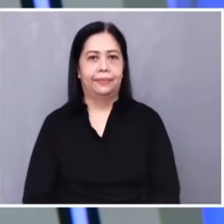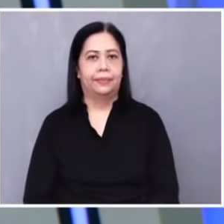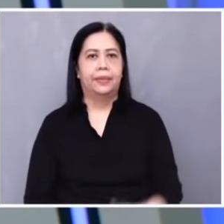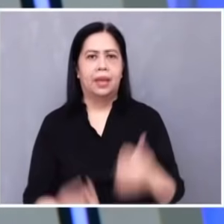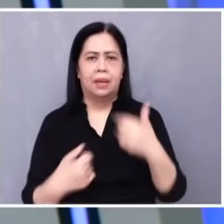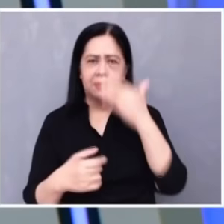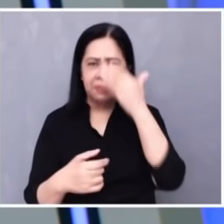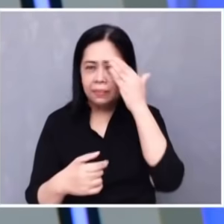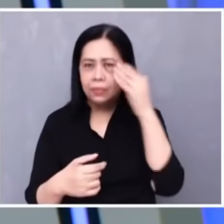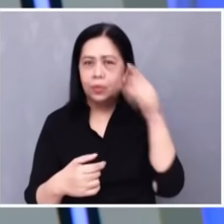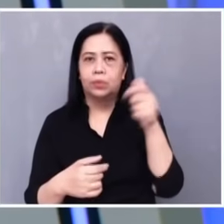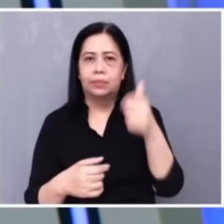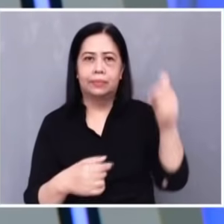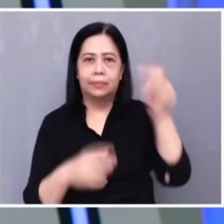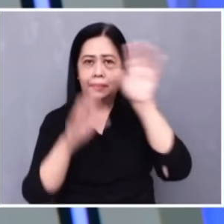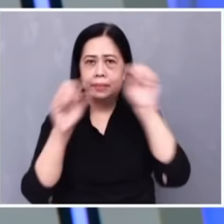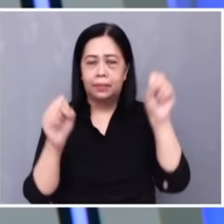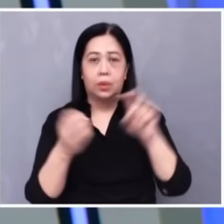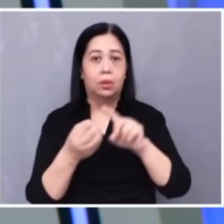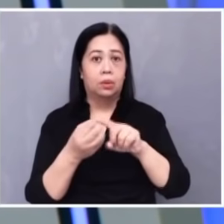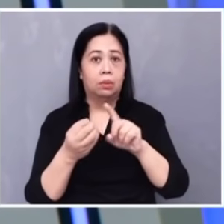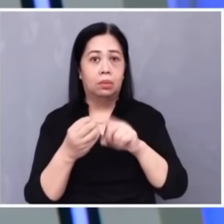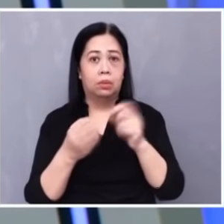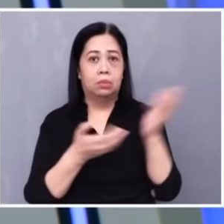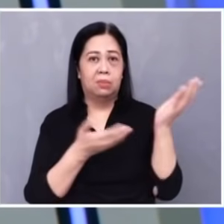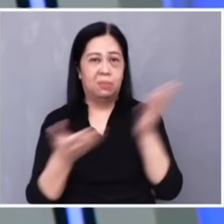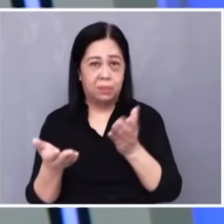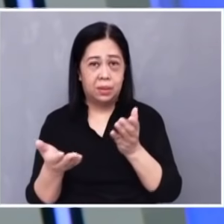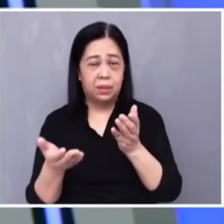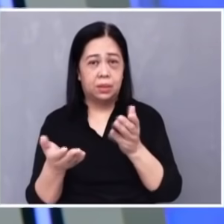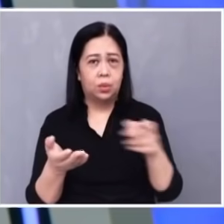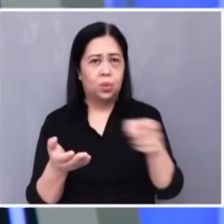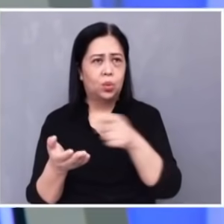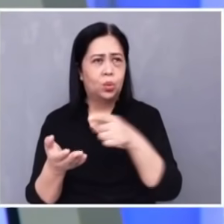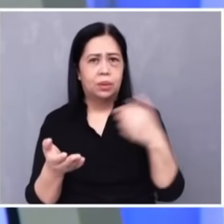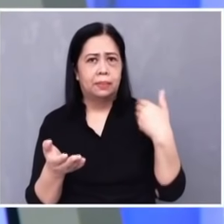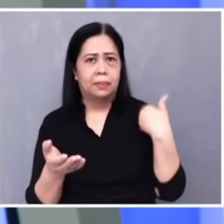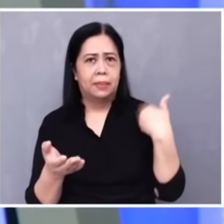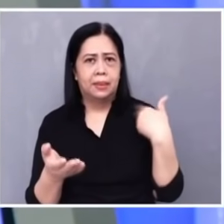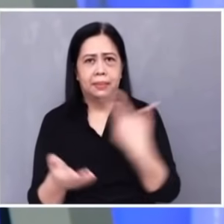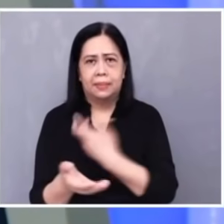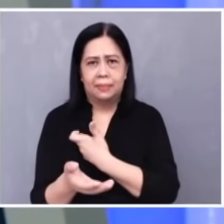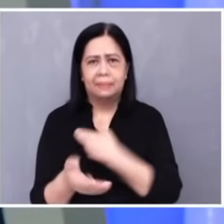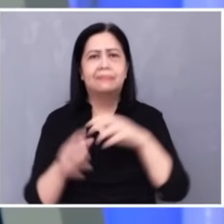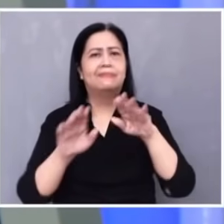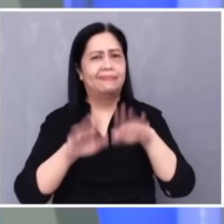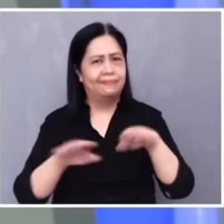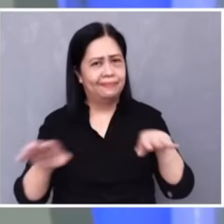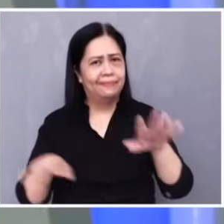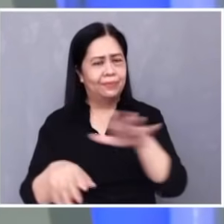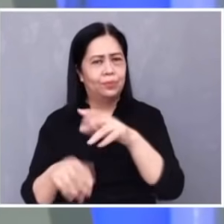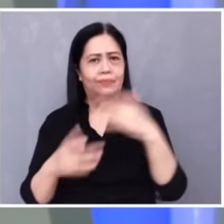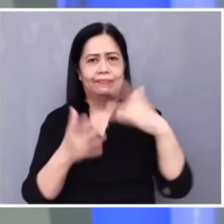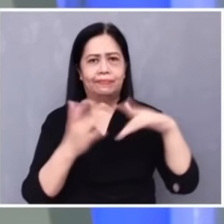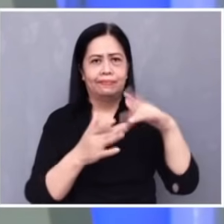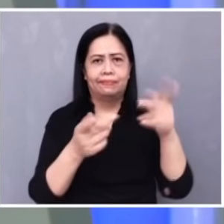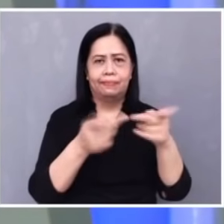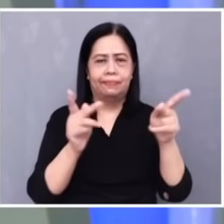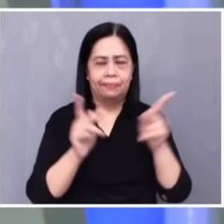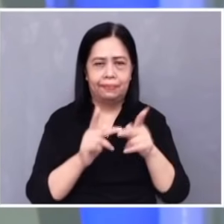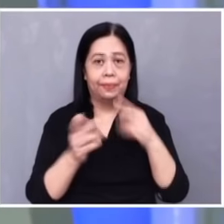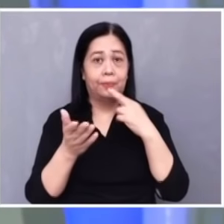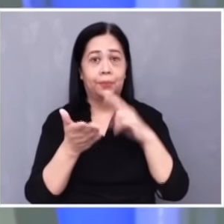ang Pangulo tungkol naman sa pagdala sa mga hindi pa bakunadong bata sa mga pasyalan. Nagpapatrol,